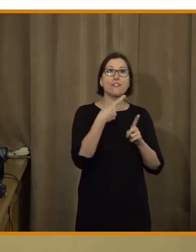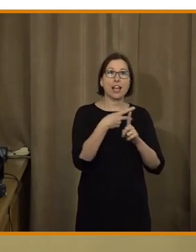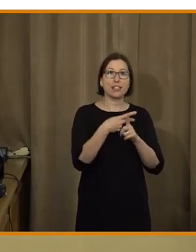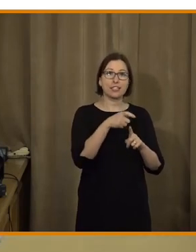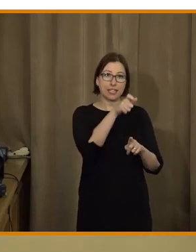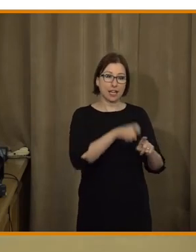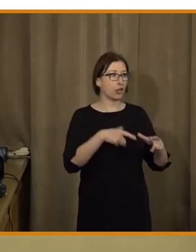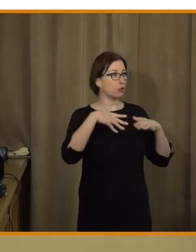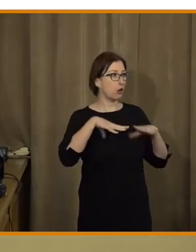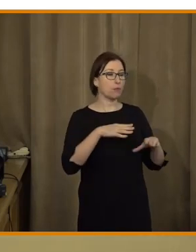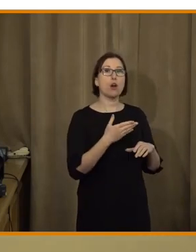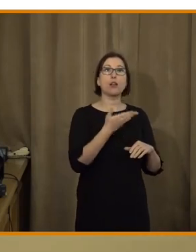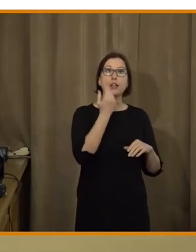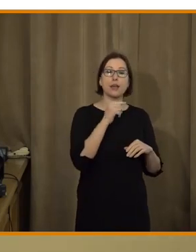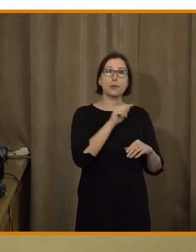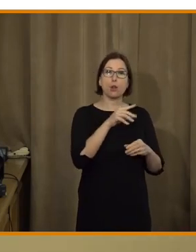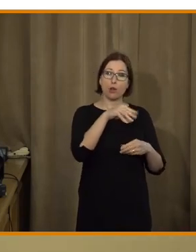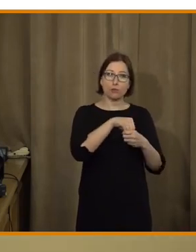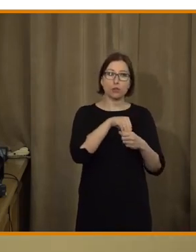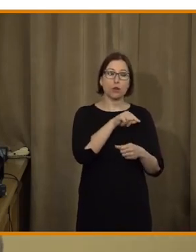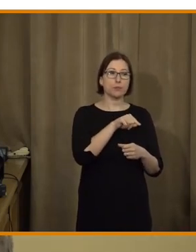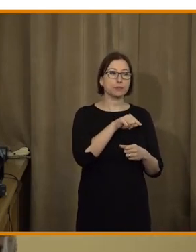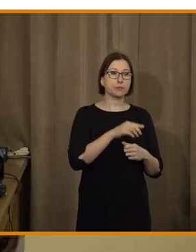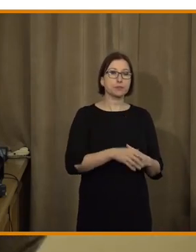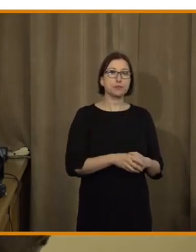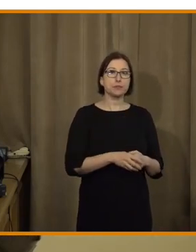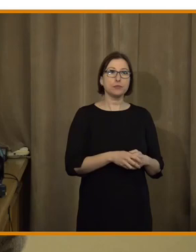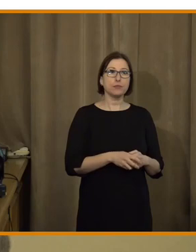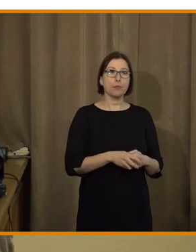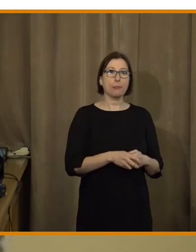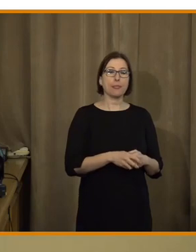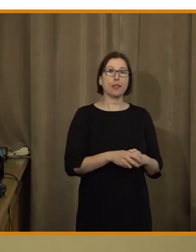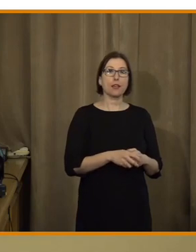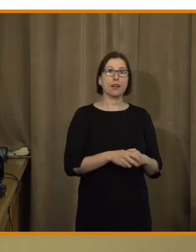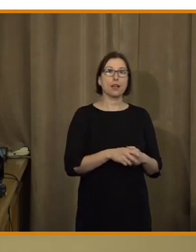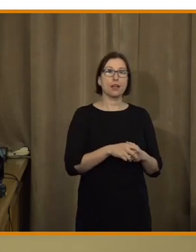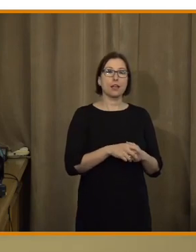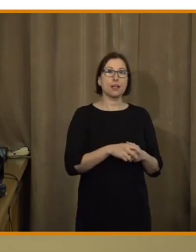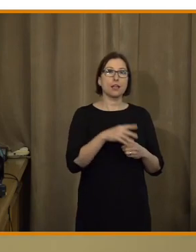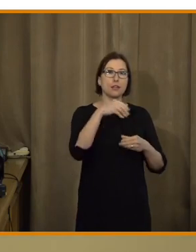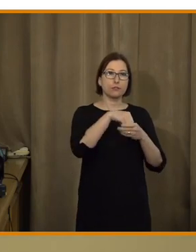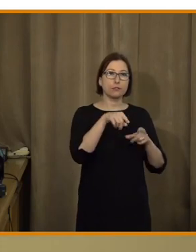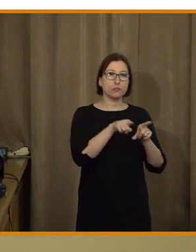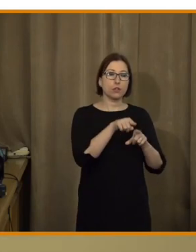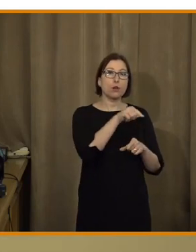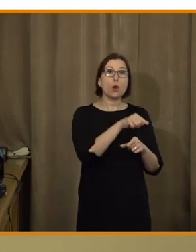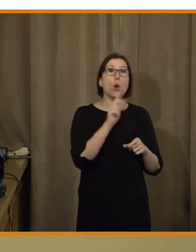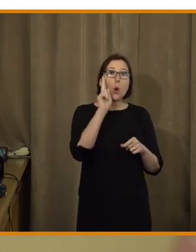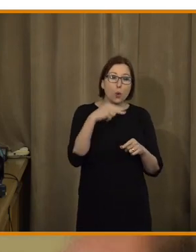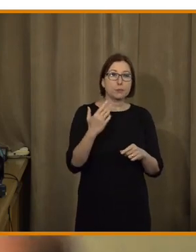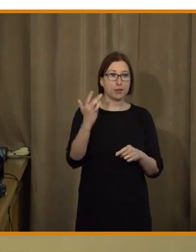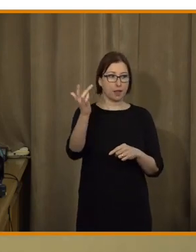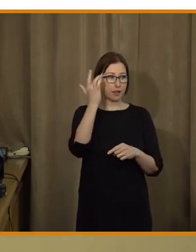my jsme se dopoledne dívali na například umělou